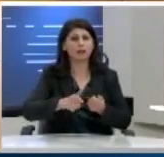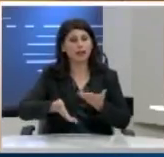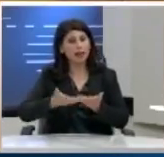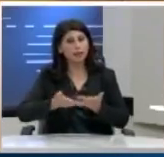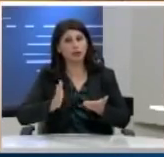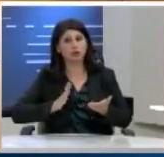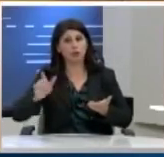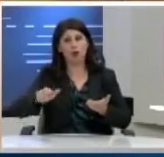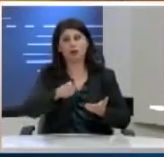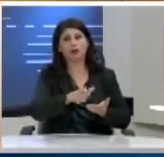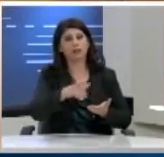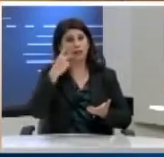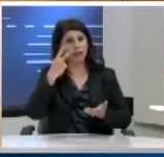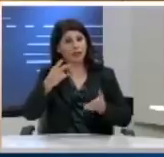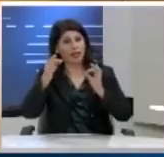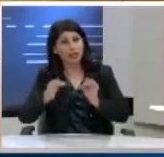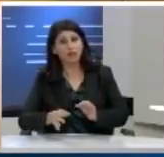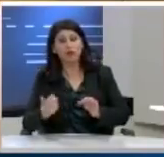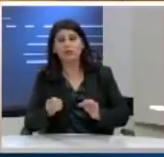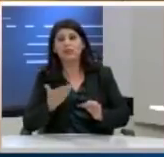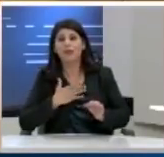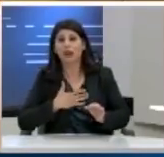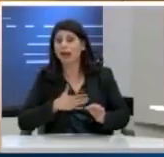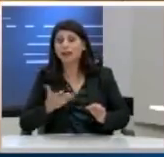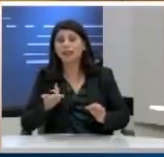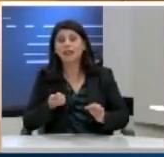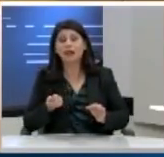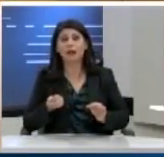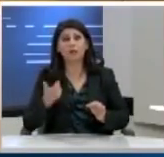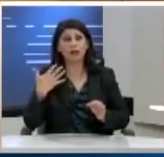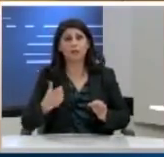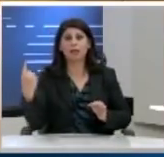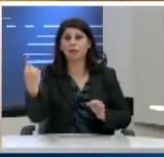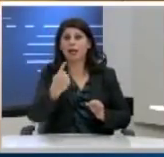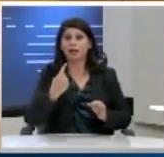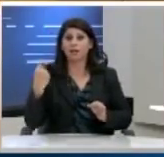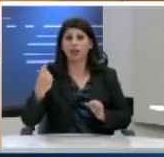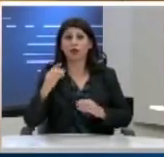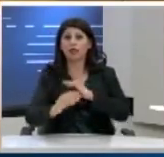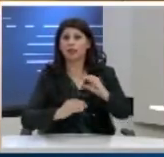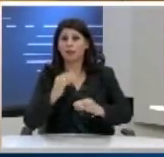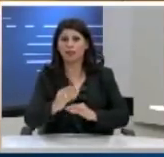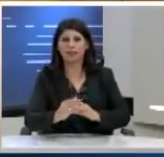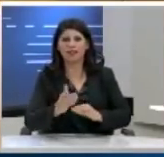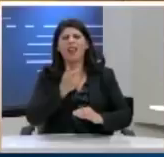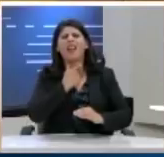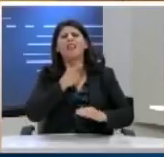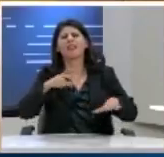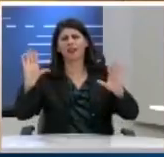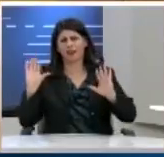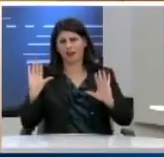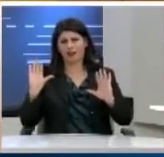πολίτη. Μπορείτε να δείτε ακριβώς τι θα κάνουμε για να υπάρχει ένα περιβάλλον για τις επενδύσεις. Δεν είναι ανάγκη να